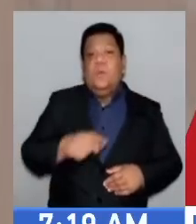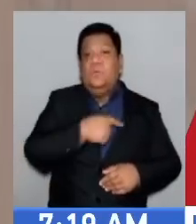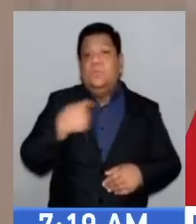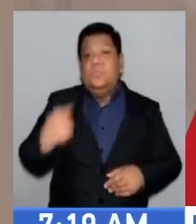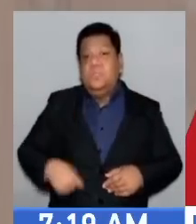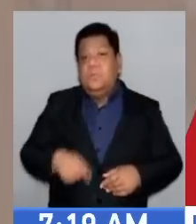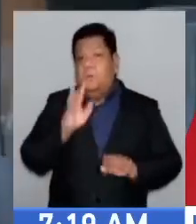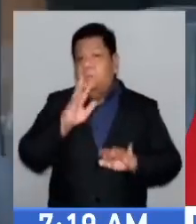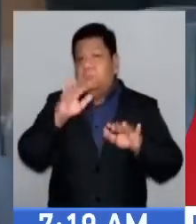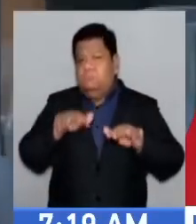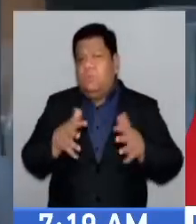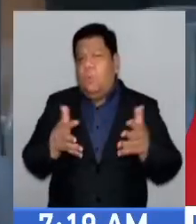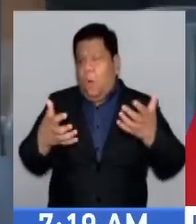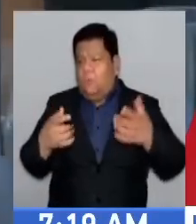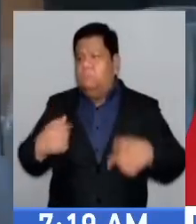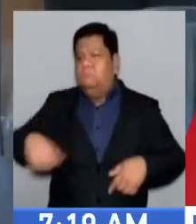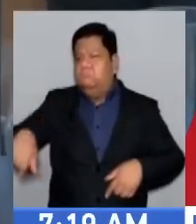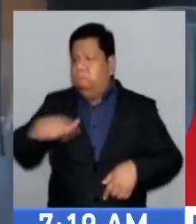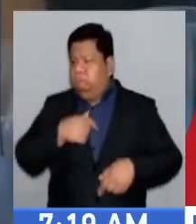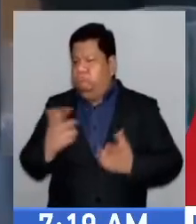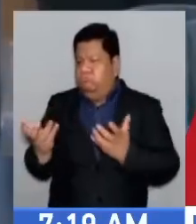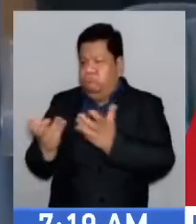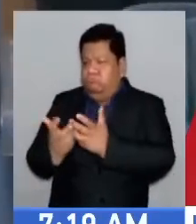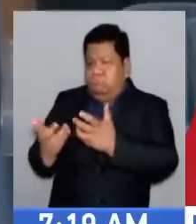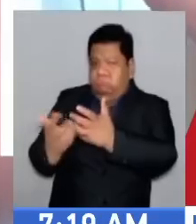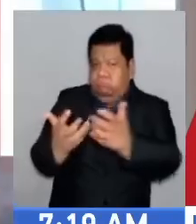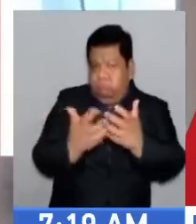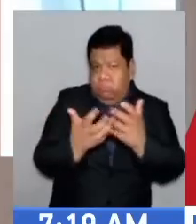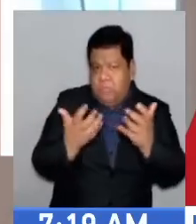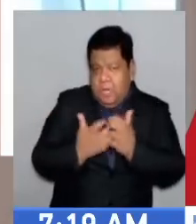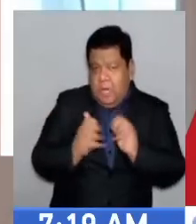us going back to that